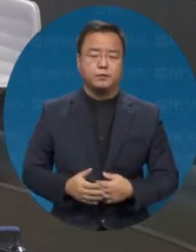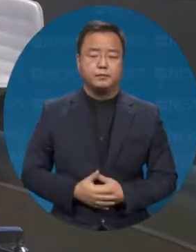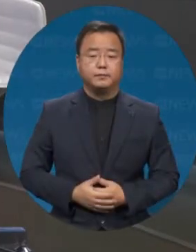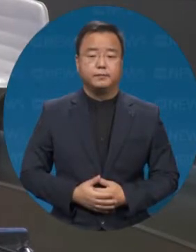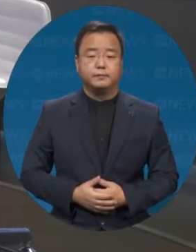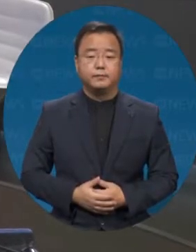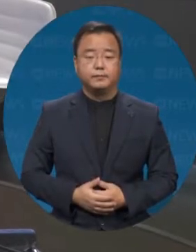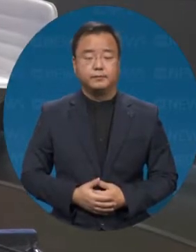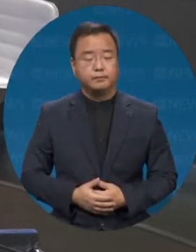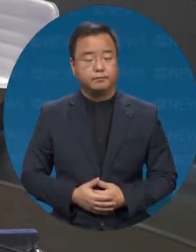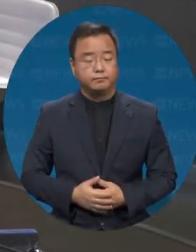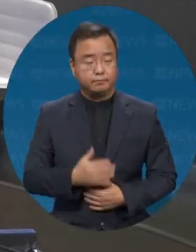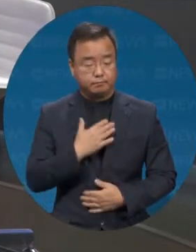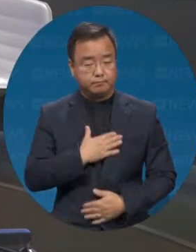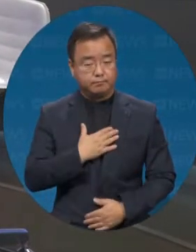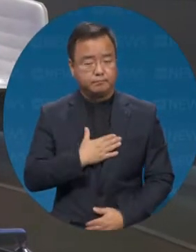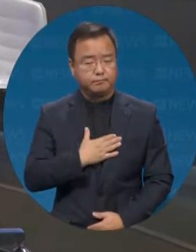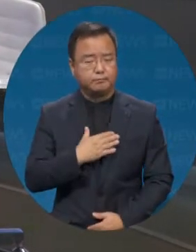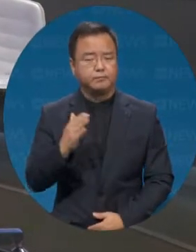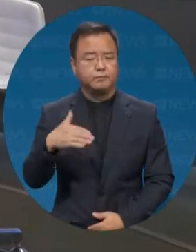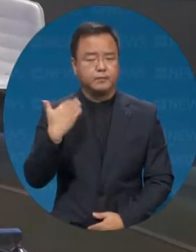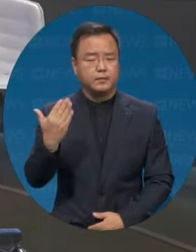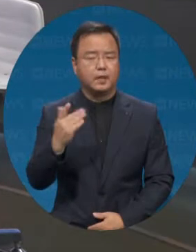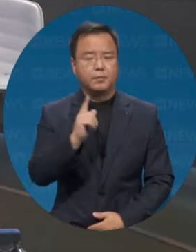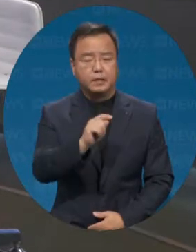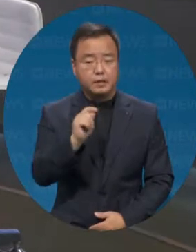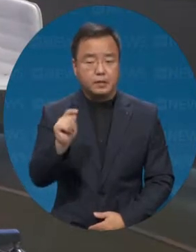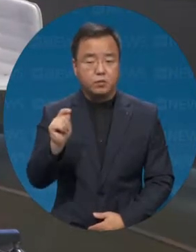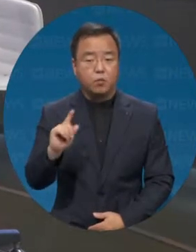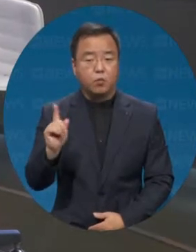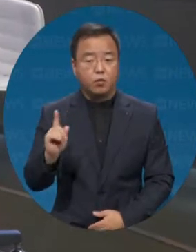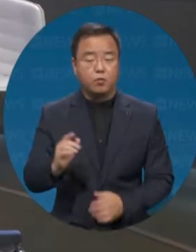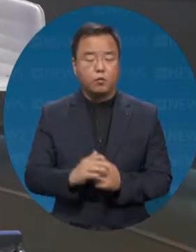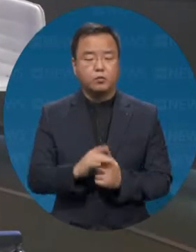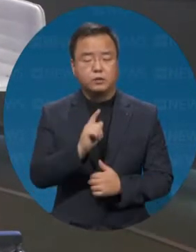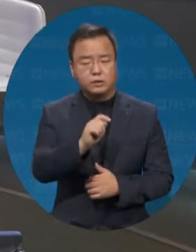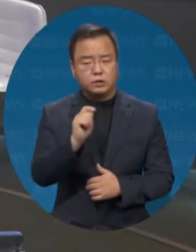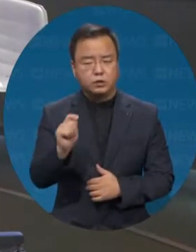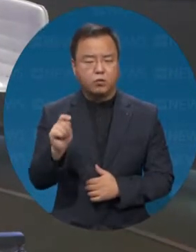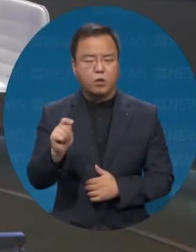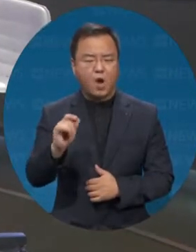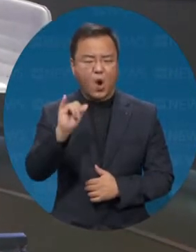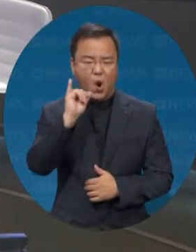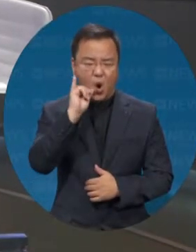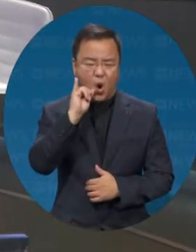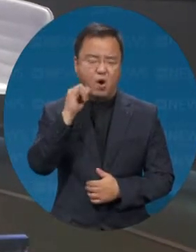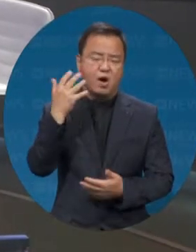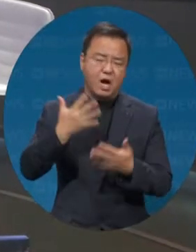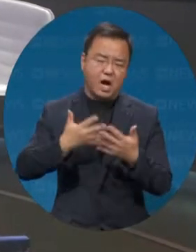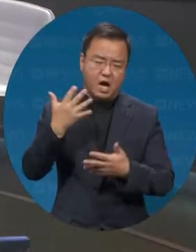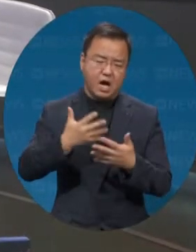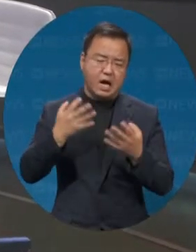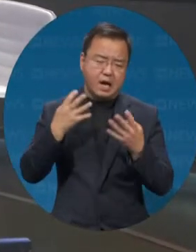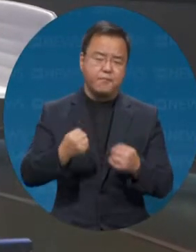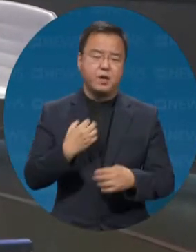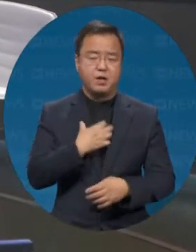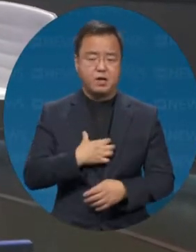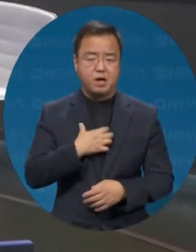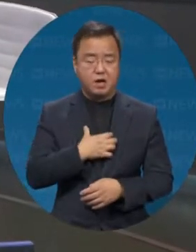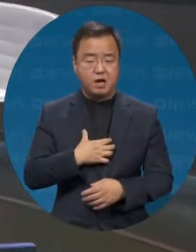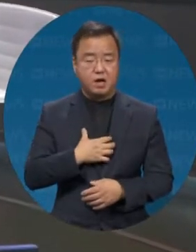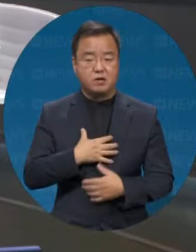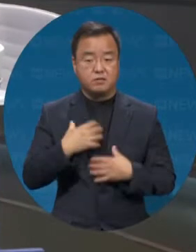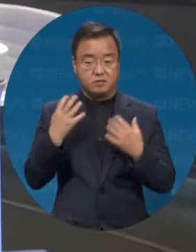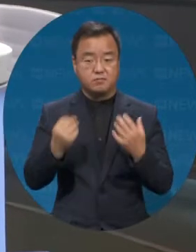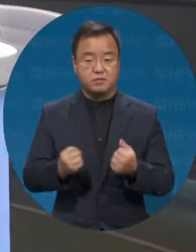알겠습니다. 자, 다음 소식은 틱톡에 관련된 얘기인데요. 틱톡 하면 원래 이 중독성 높은 콘텐츠 때문에 우려의 아이콘으로